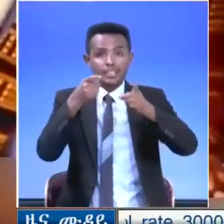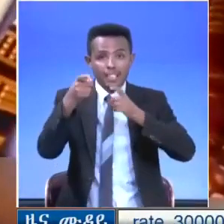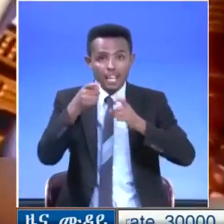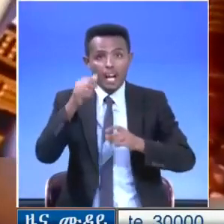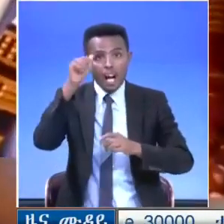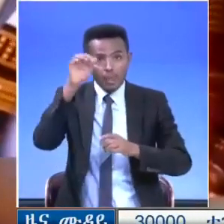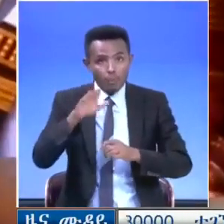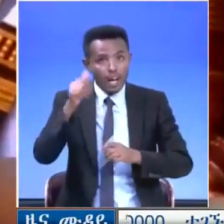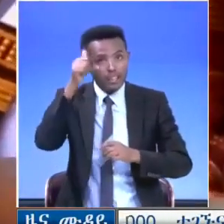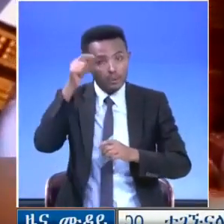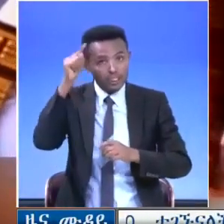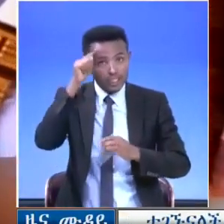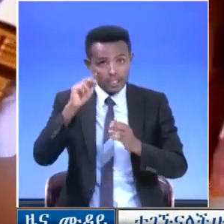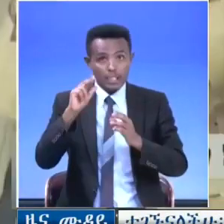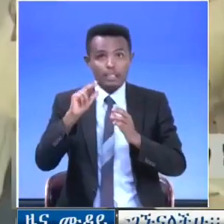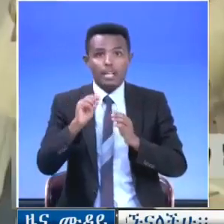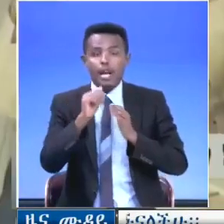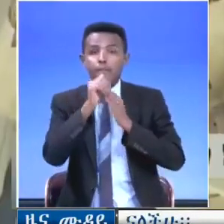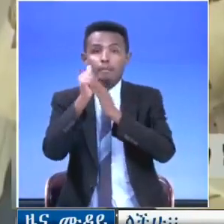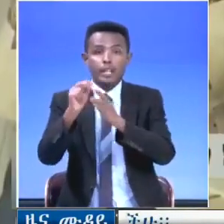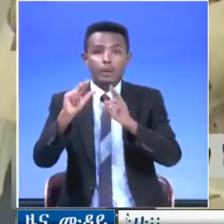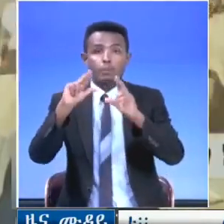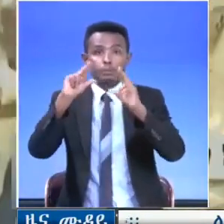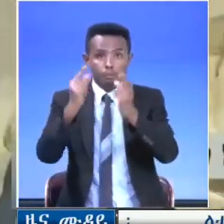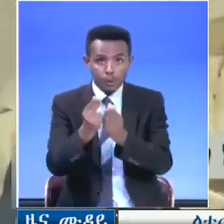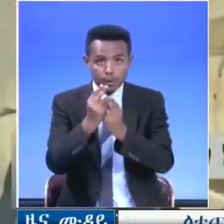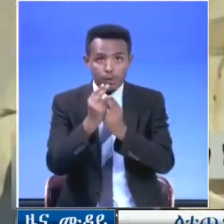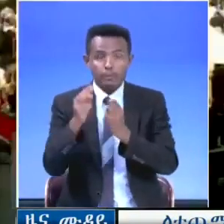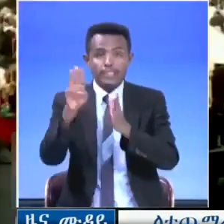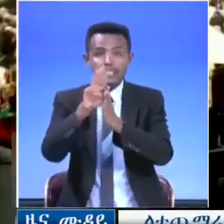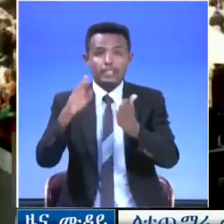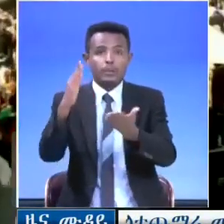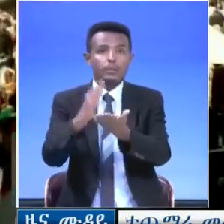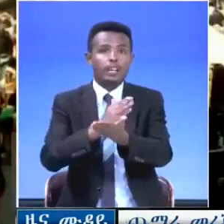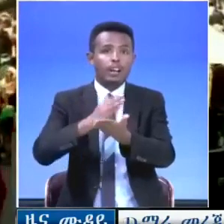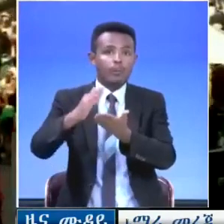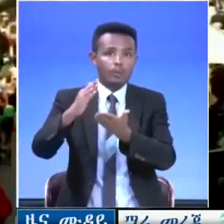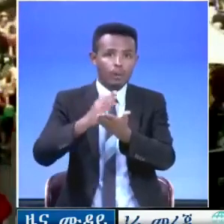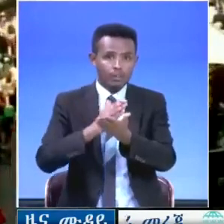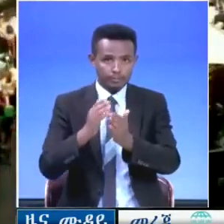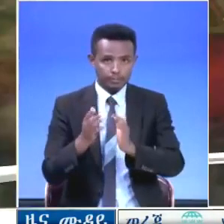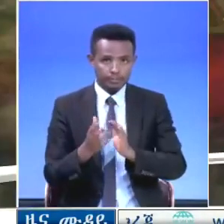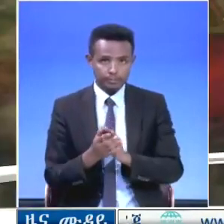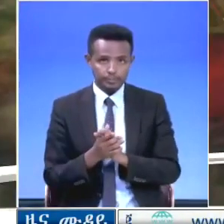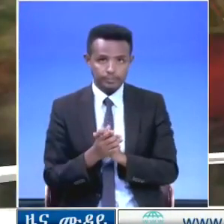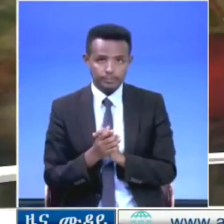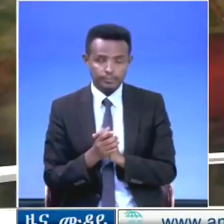አቶ አገኘሁ ተሻገር የሚመራው የልዑካን ቡድን በስነ ስርዓቱ ላይ ተገኝተዋል።